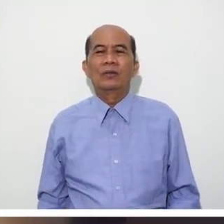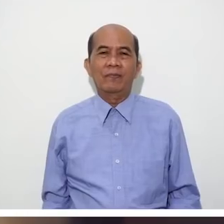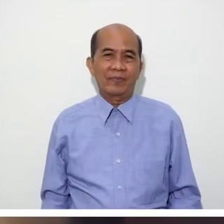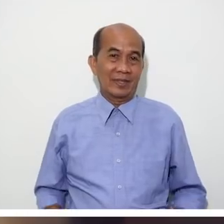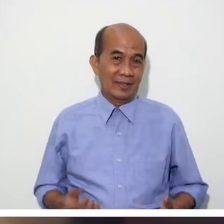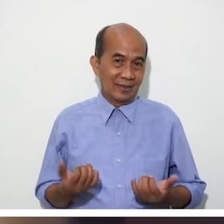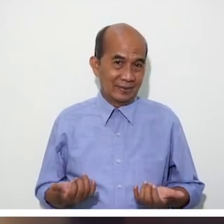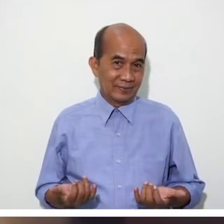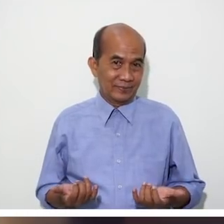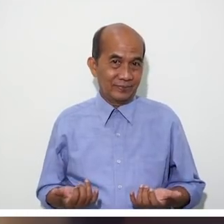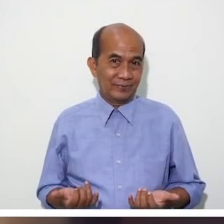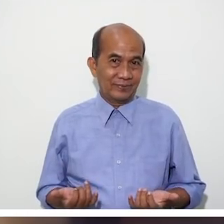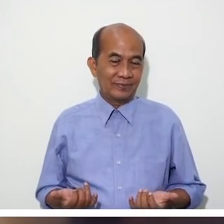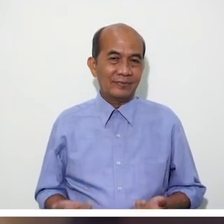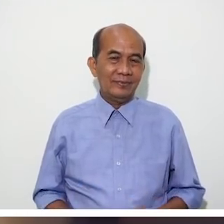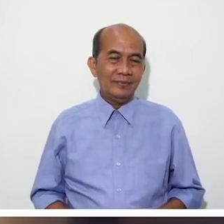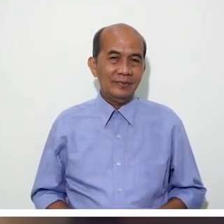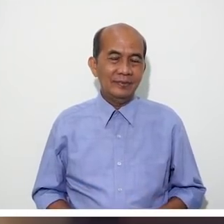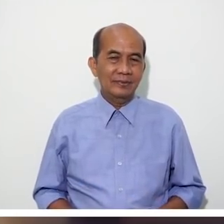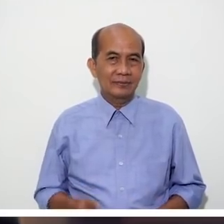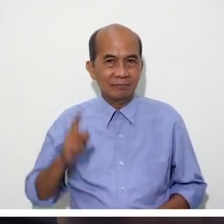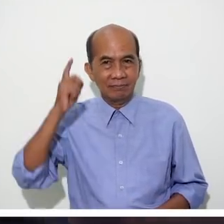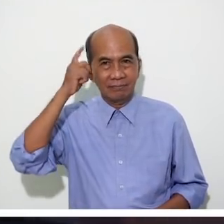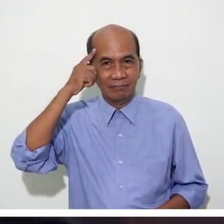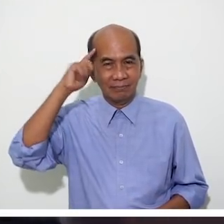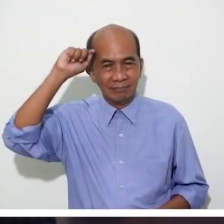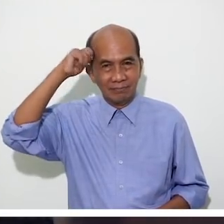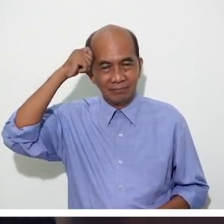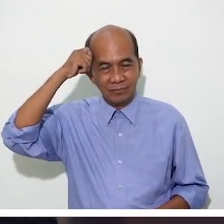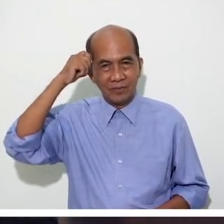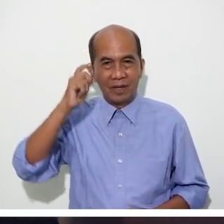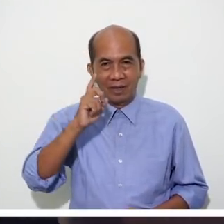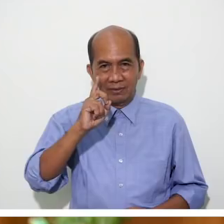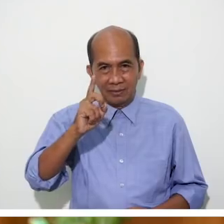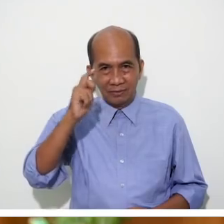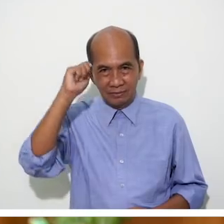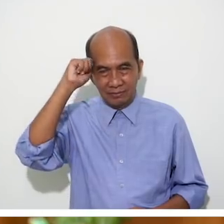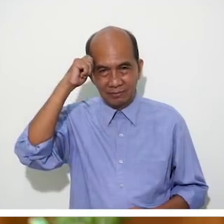Nah, saudara, saya teringat juga, saudara, satu peristiwa